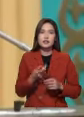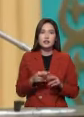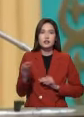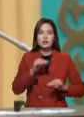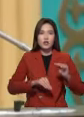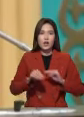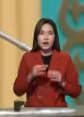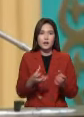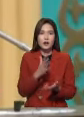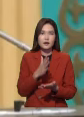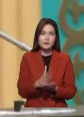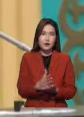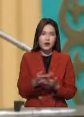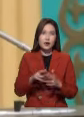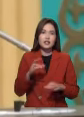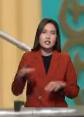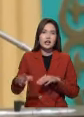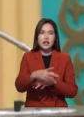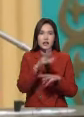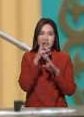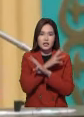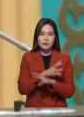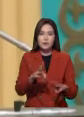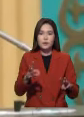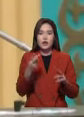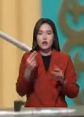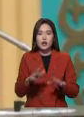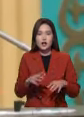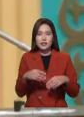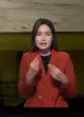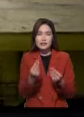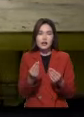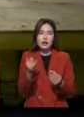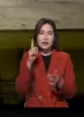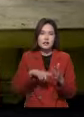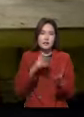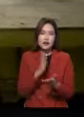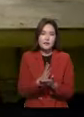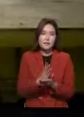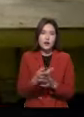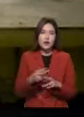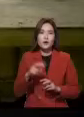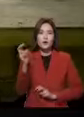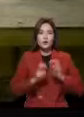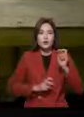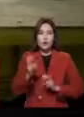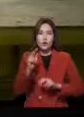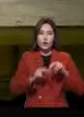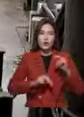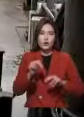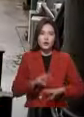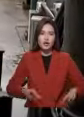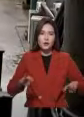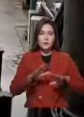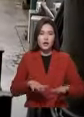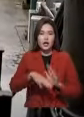соқпайды, және республикалық бюджеттен қаражат бөлуді талап етпейді. Жақын арада өнеркәсіп және құрылыс министрлігі